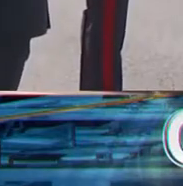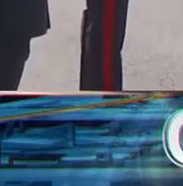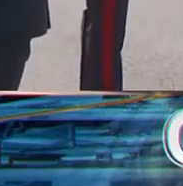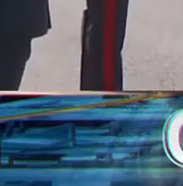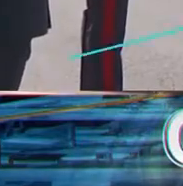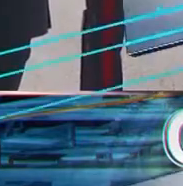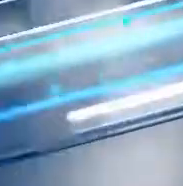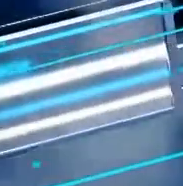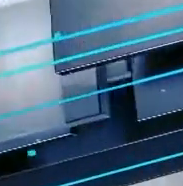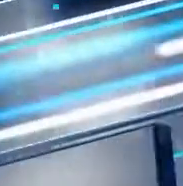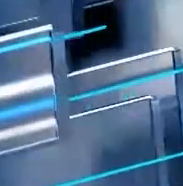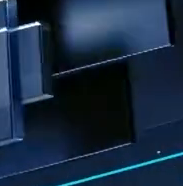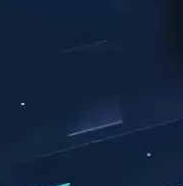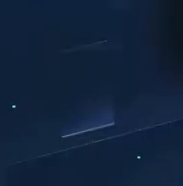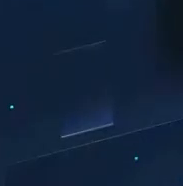срочной службы.